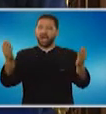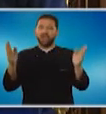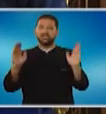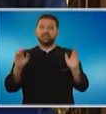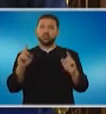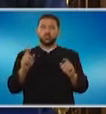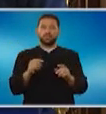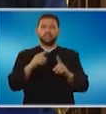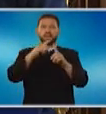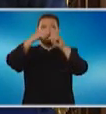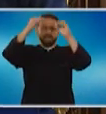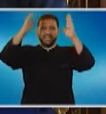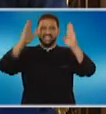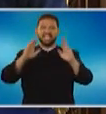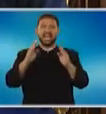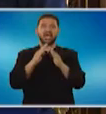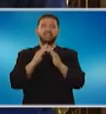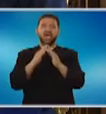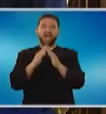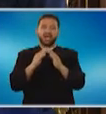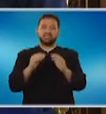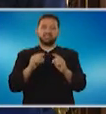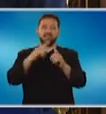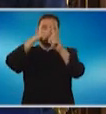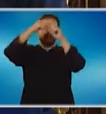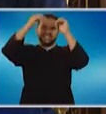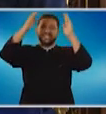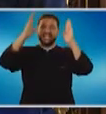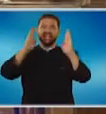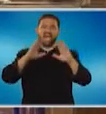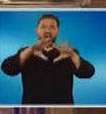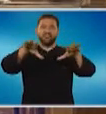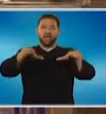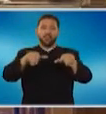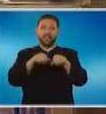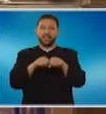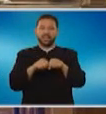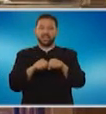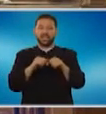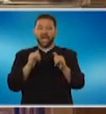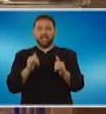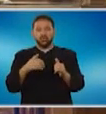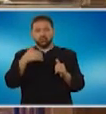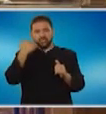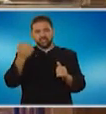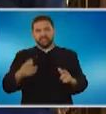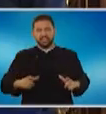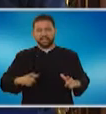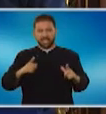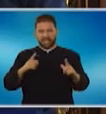Nu, biserica, biserica de acasă, biserica familiei și așa mai departe. În momentul în care ajungem să